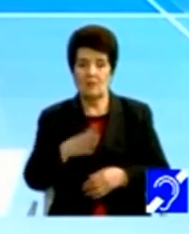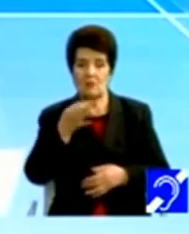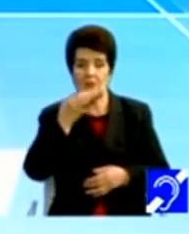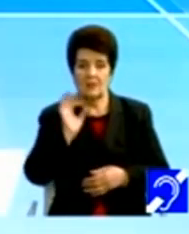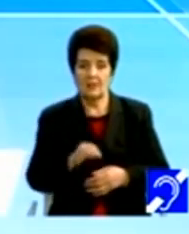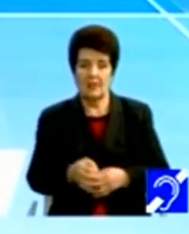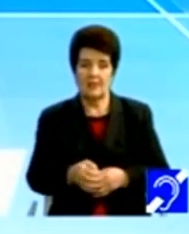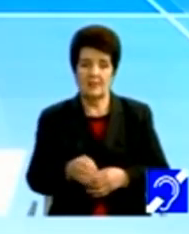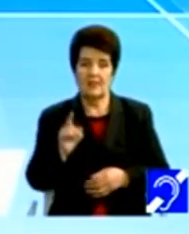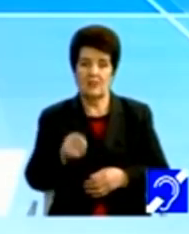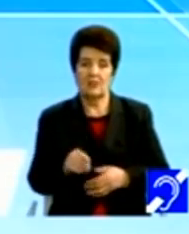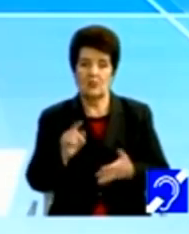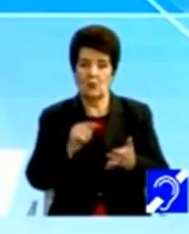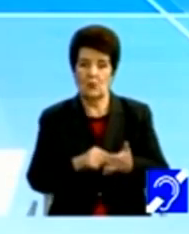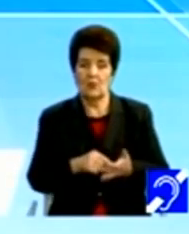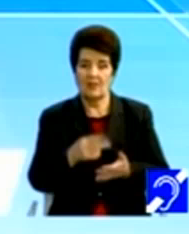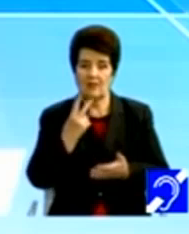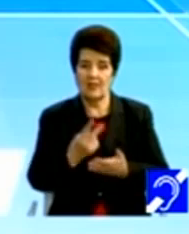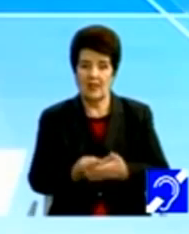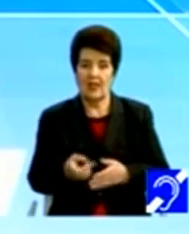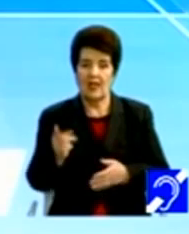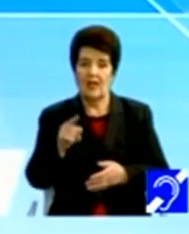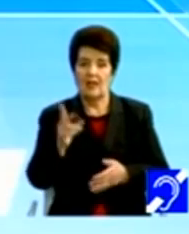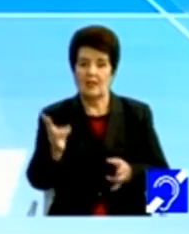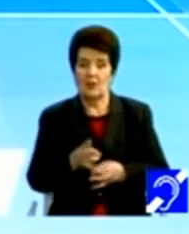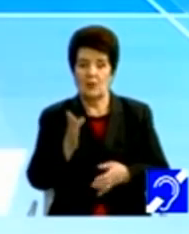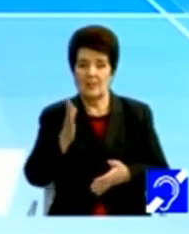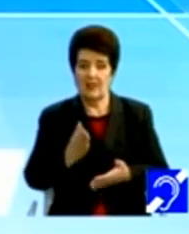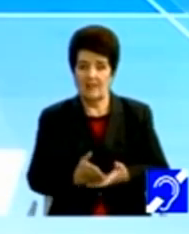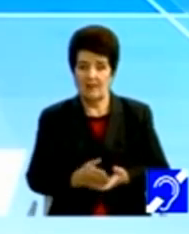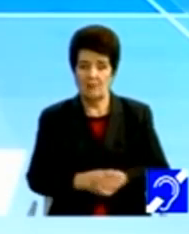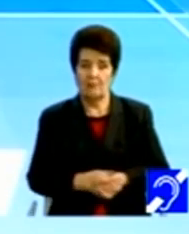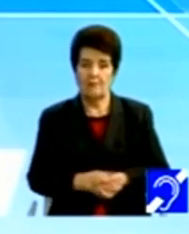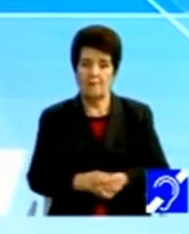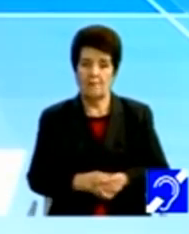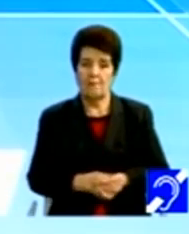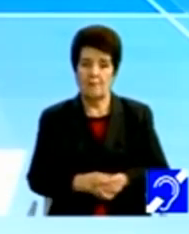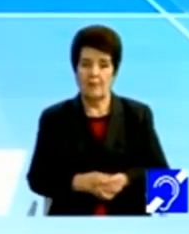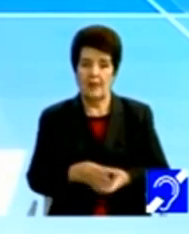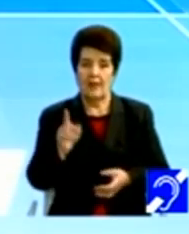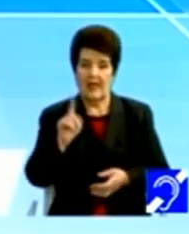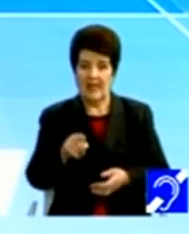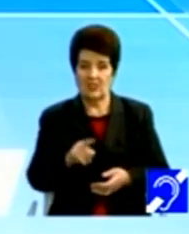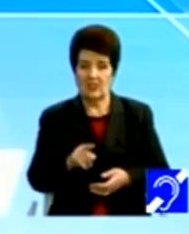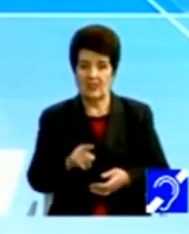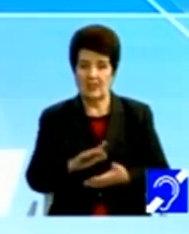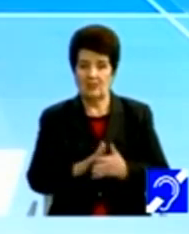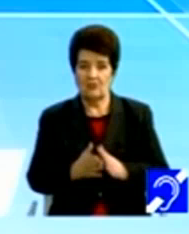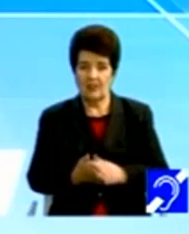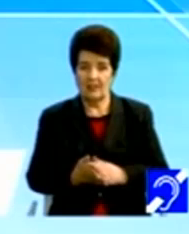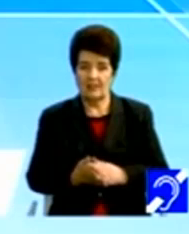experiență extraordinară în acest punct de vedere, în care trebuie să avem deci o această, nu